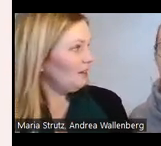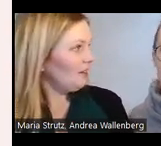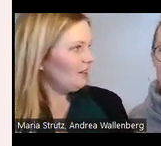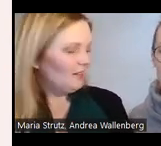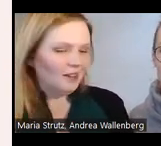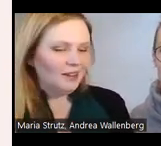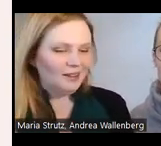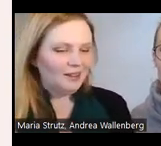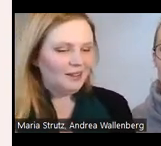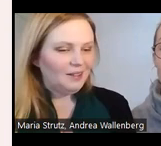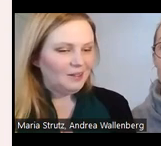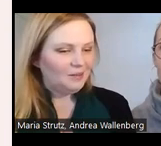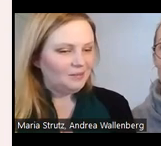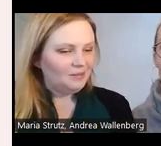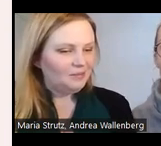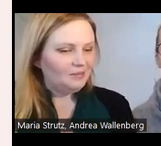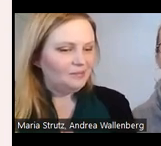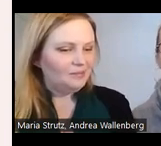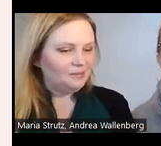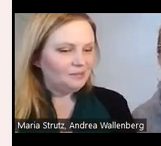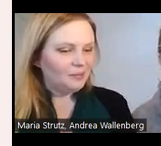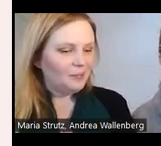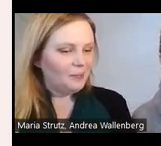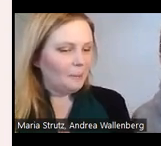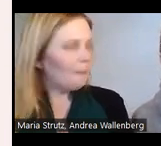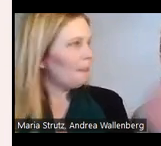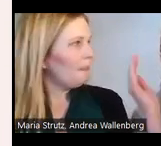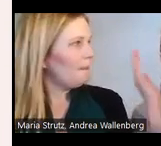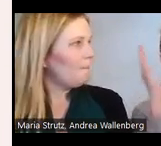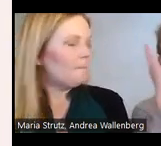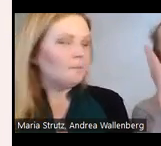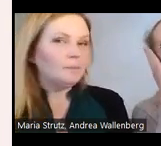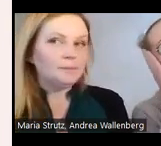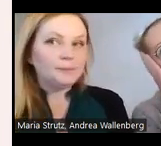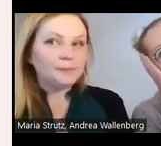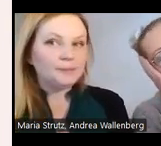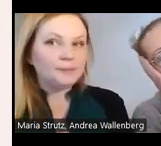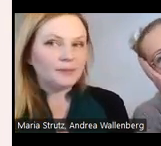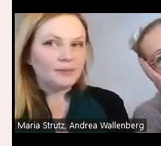Vi har gett några tecken redan, vi har sagt äta och boll. Men om jag gör så här, vad tror ni jag gör nu?